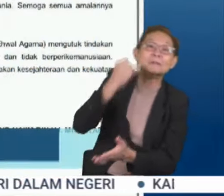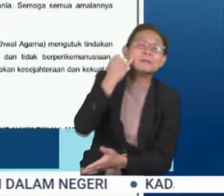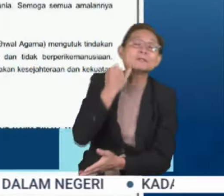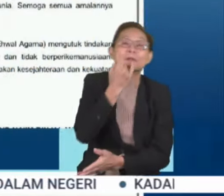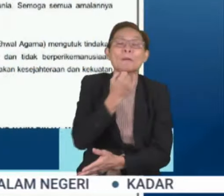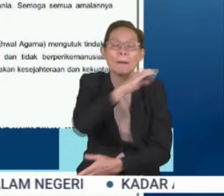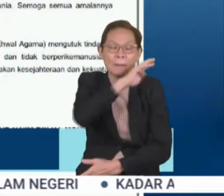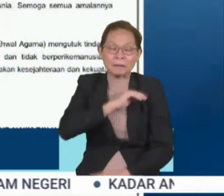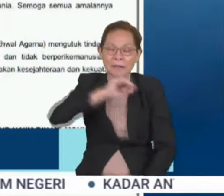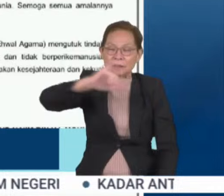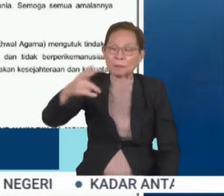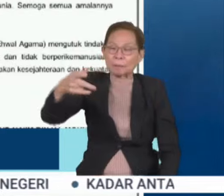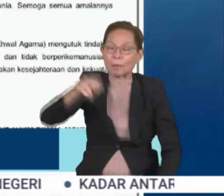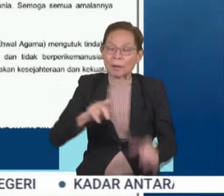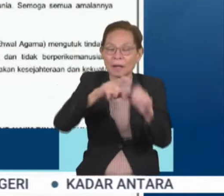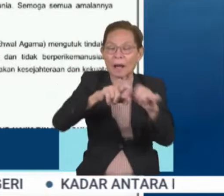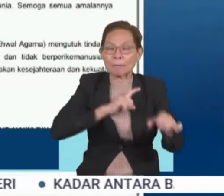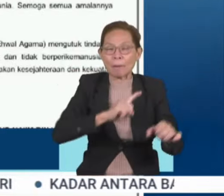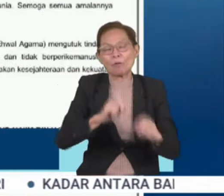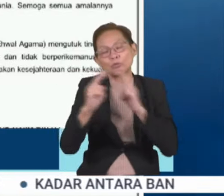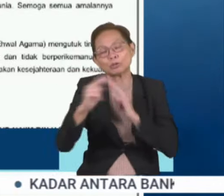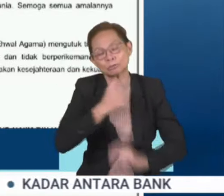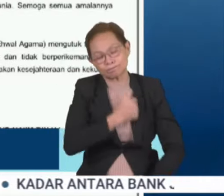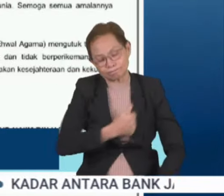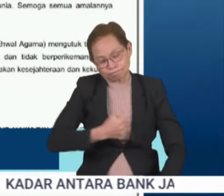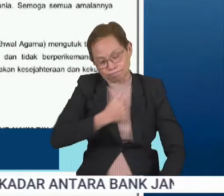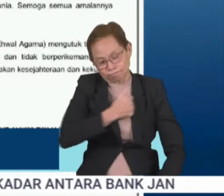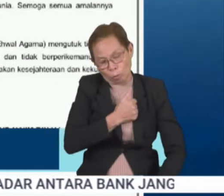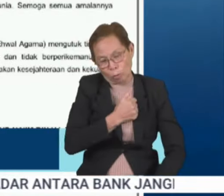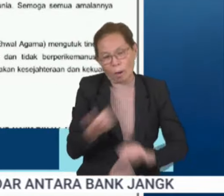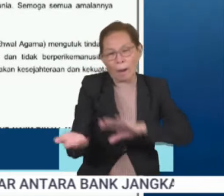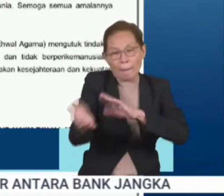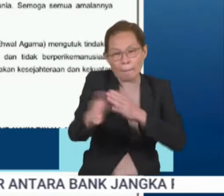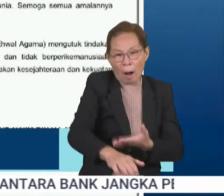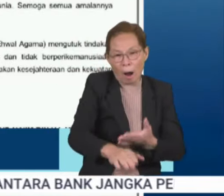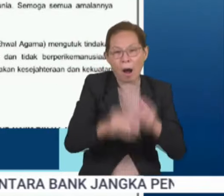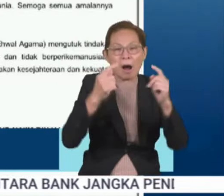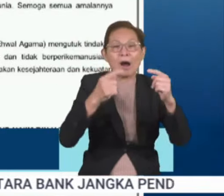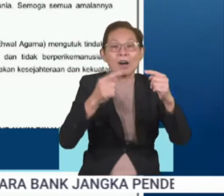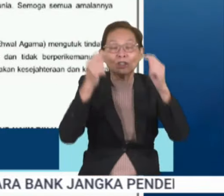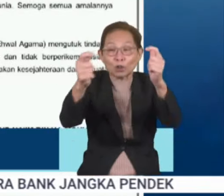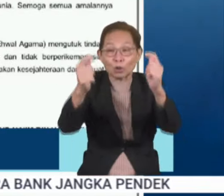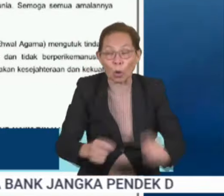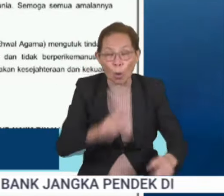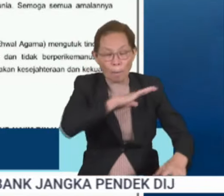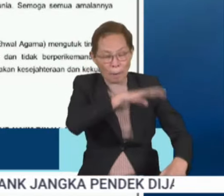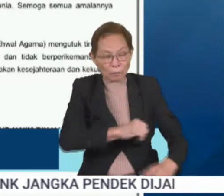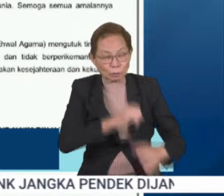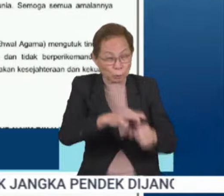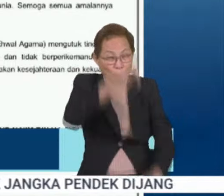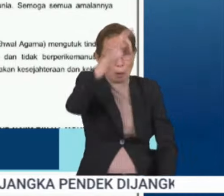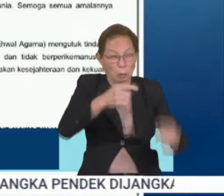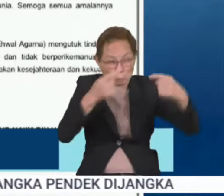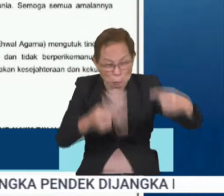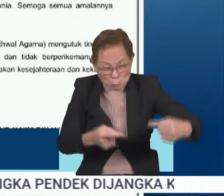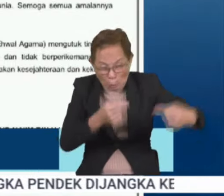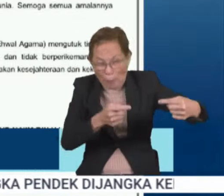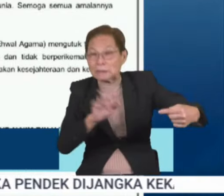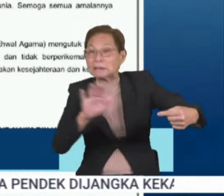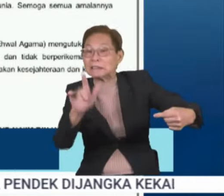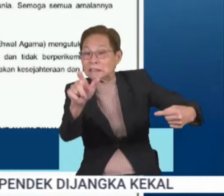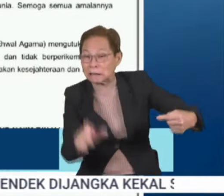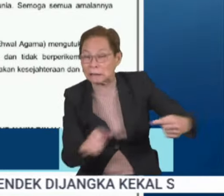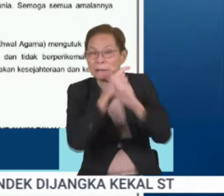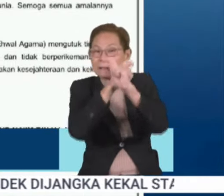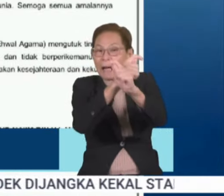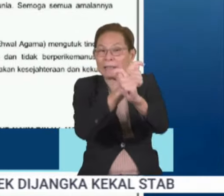Menteri di Jabatan Perdana Menteri Hal Ehwal Agama terucap taziah atas pemergian tokoh pejuang Palestin itu. Jelasnya, semangat juang Al-Arham